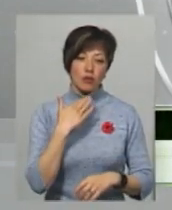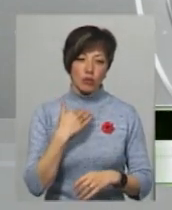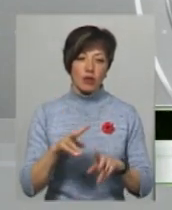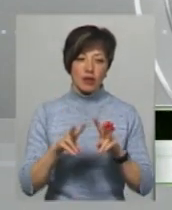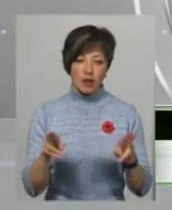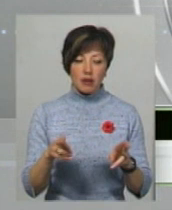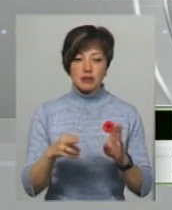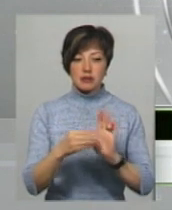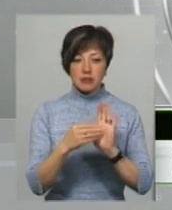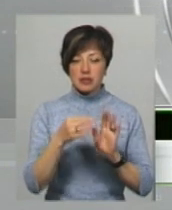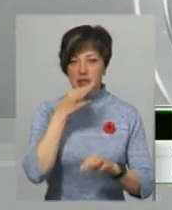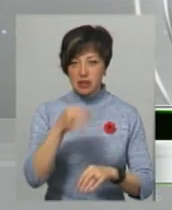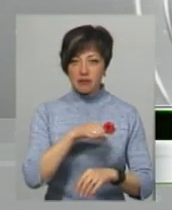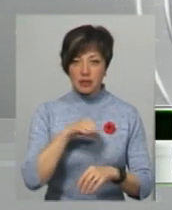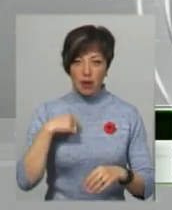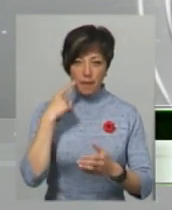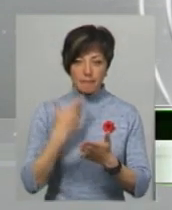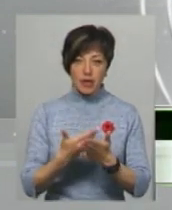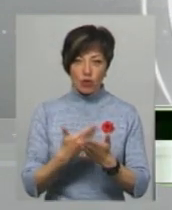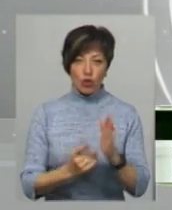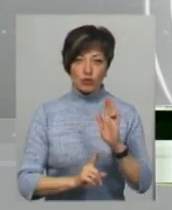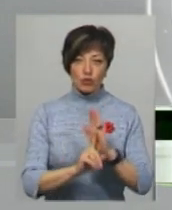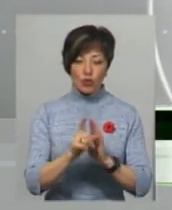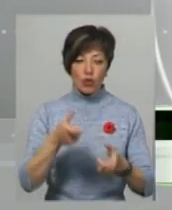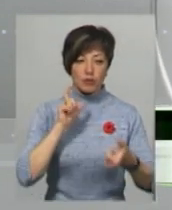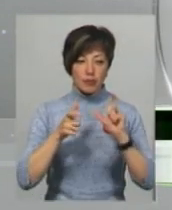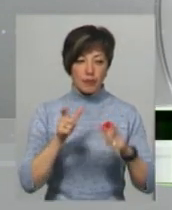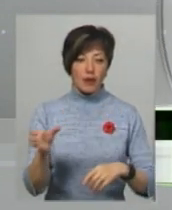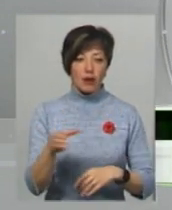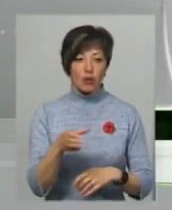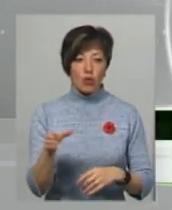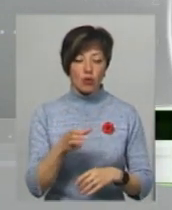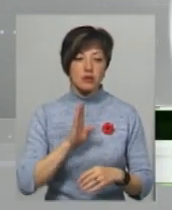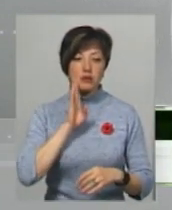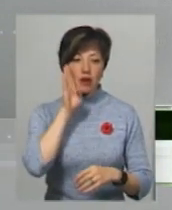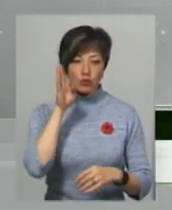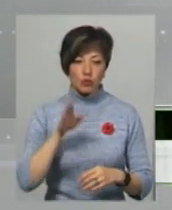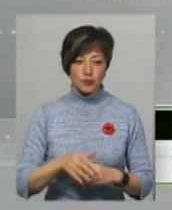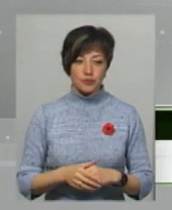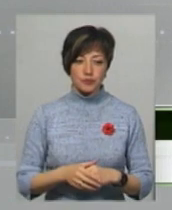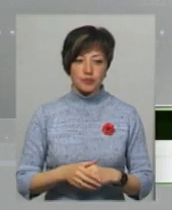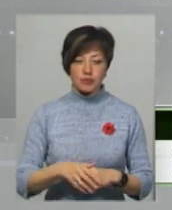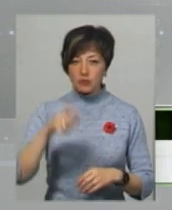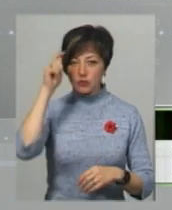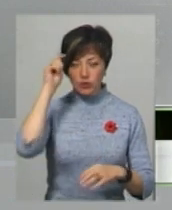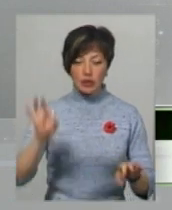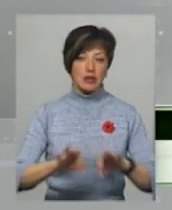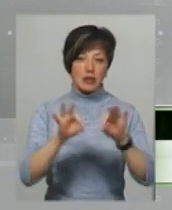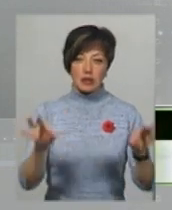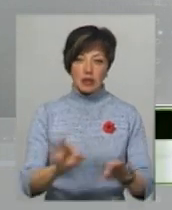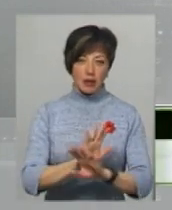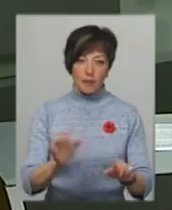як зазначив сам підозрюваний, розпочали розпивати алкоголь вони ще з самого ранку. Чоловік ніде не працював.